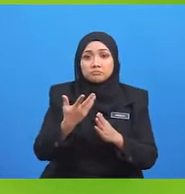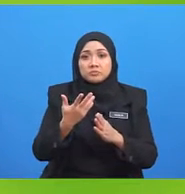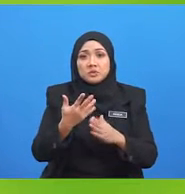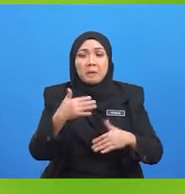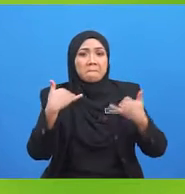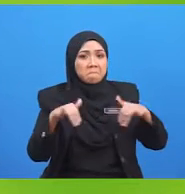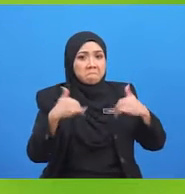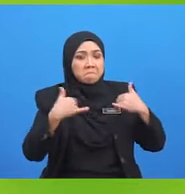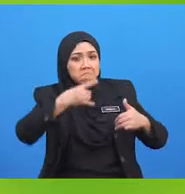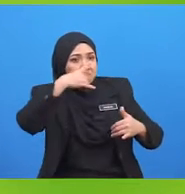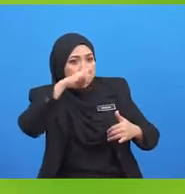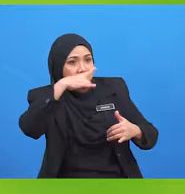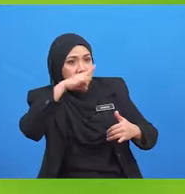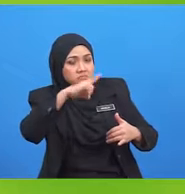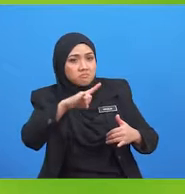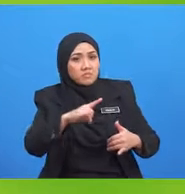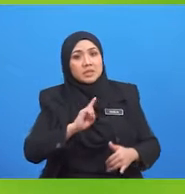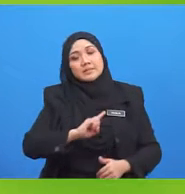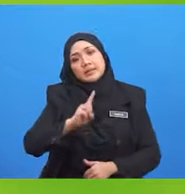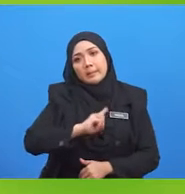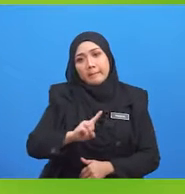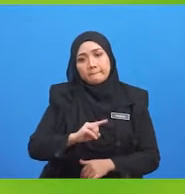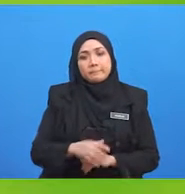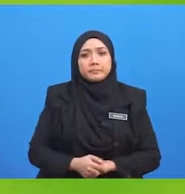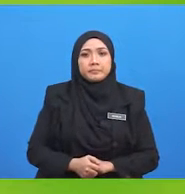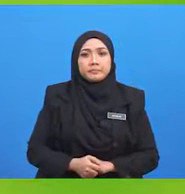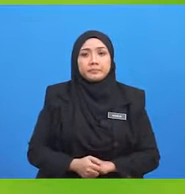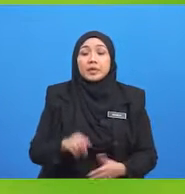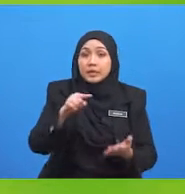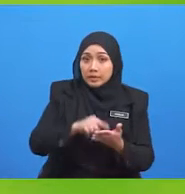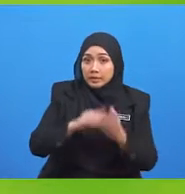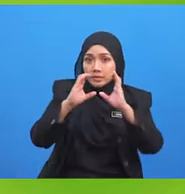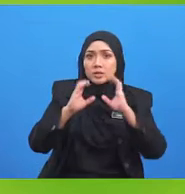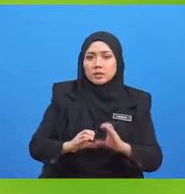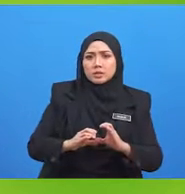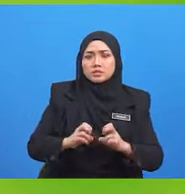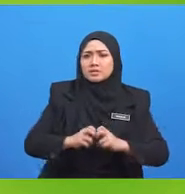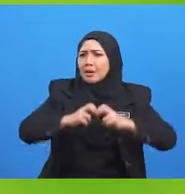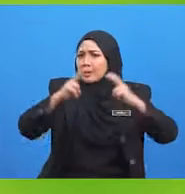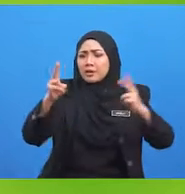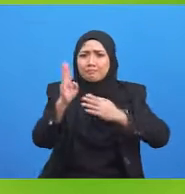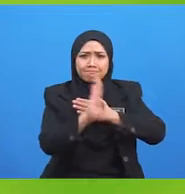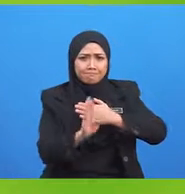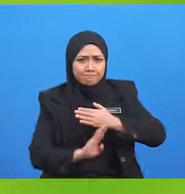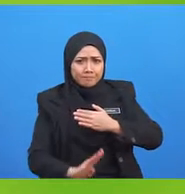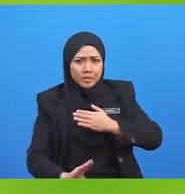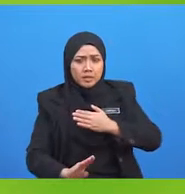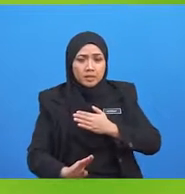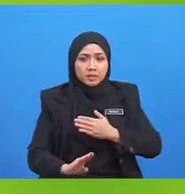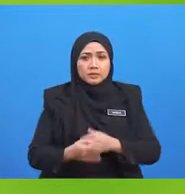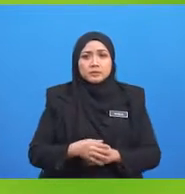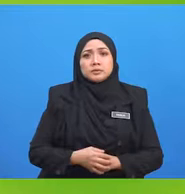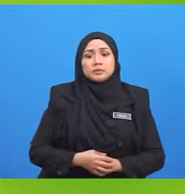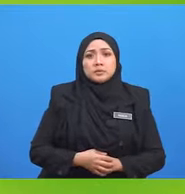sebab kadang-kadang tanpa kita sedar ada perkataan atau percakapan kita yang membawa